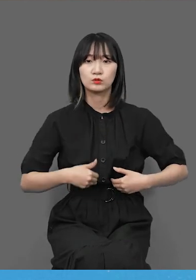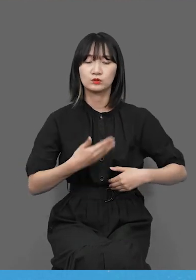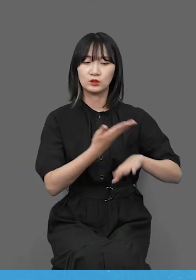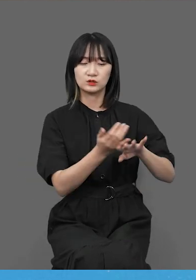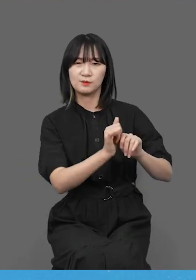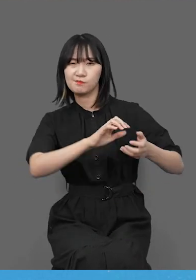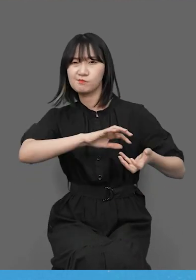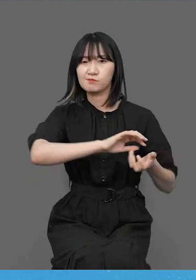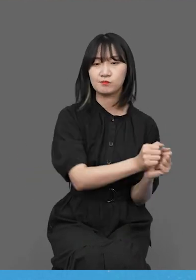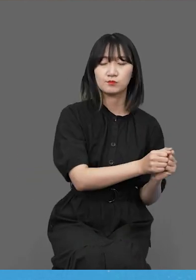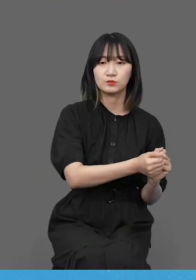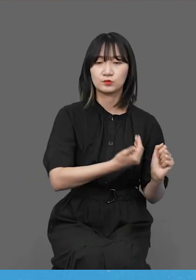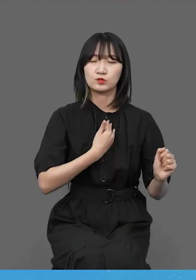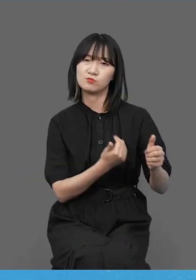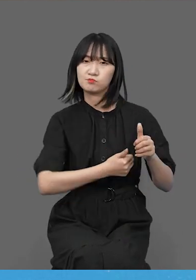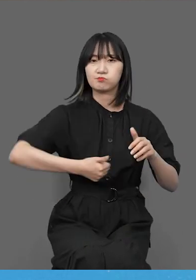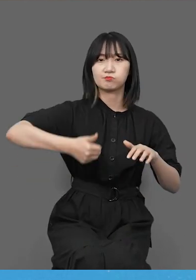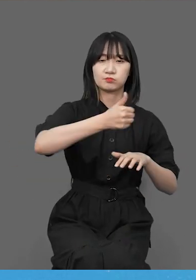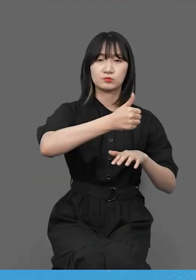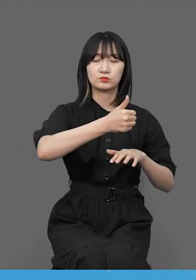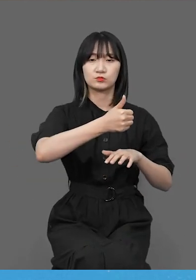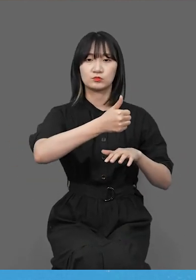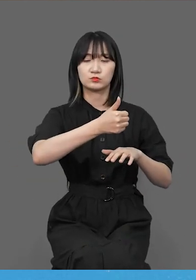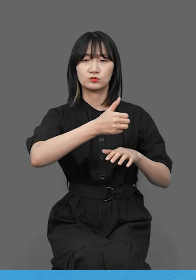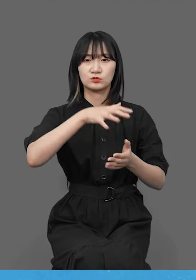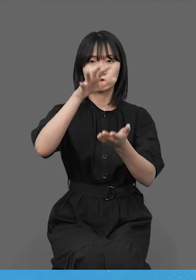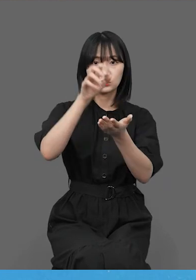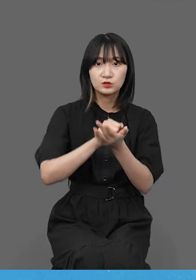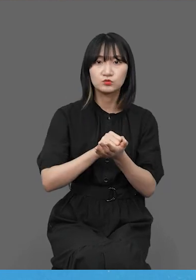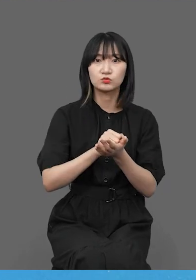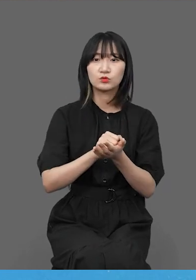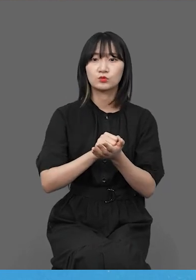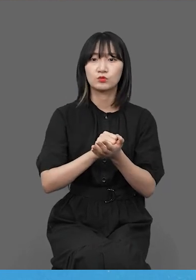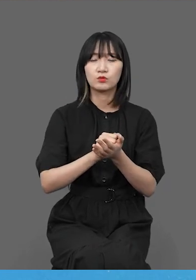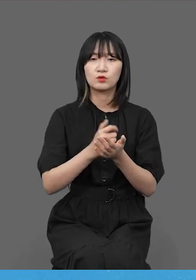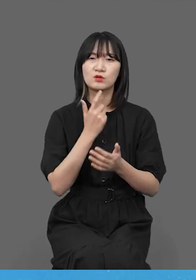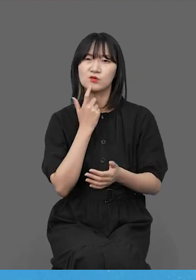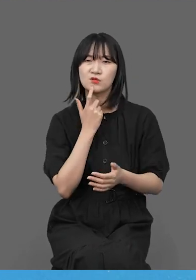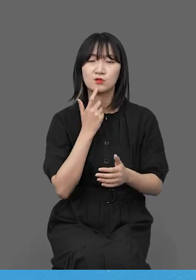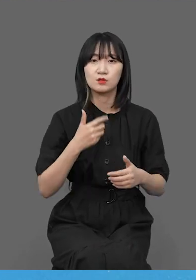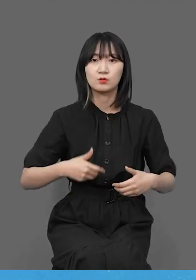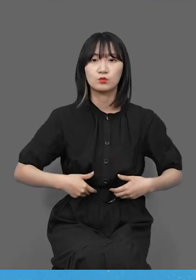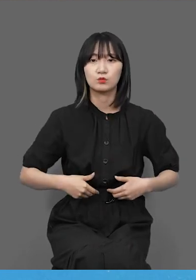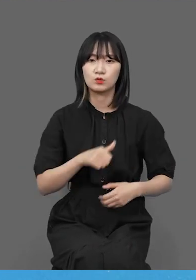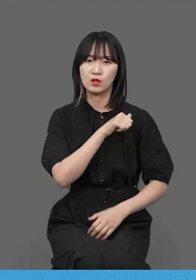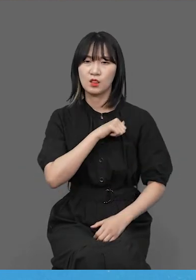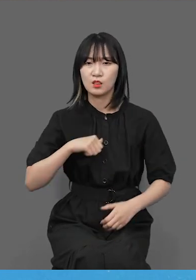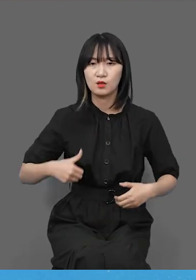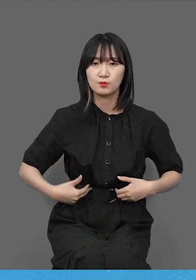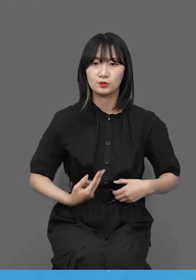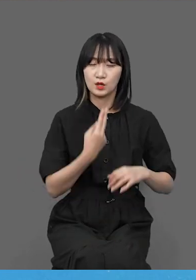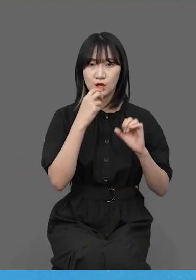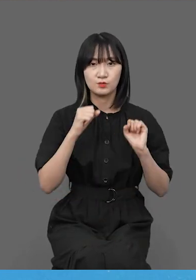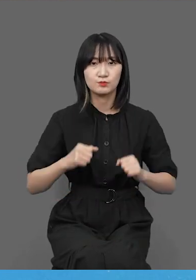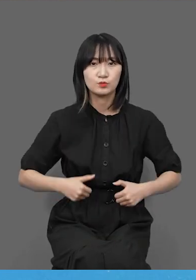남을 밟아서라도 밟고 올라가서 쟁취하고 버텨내야죠.